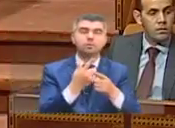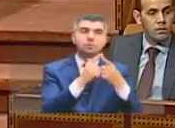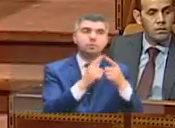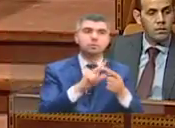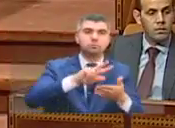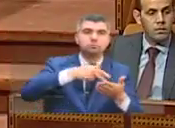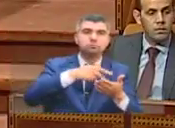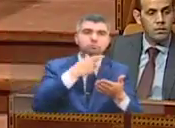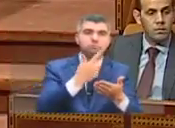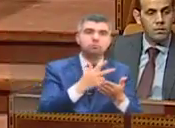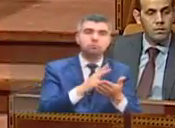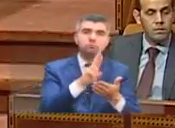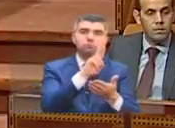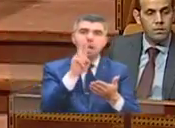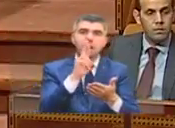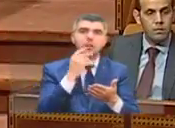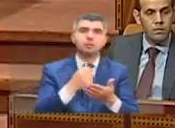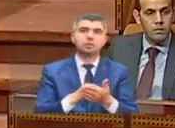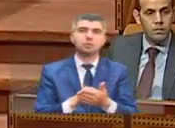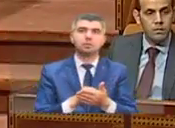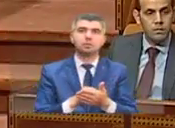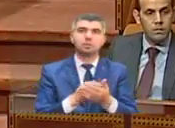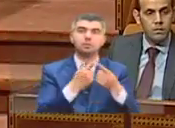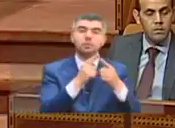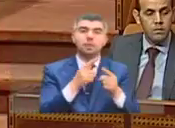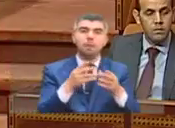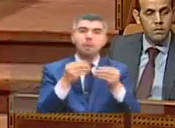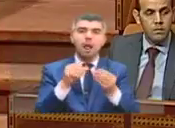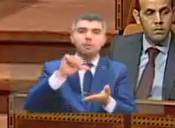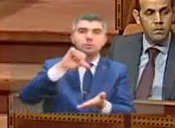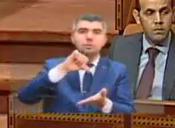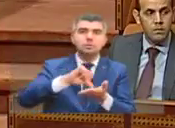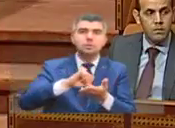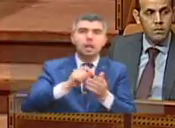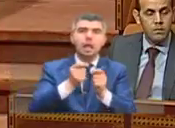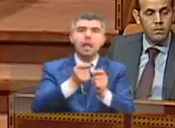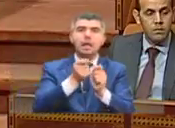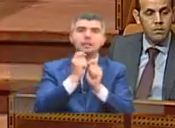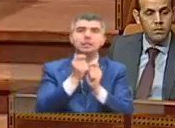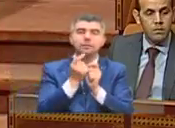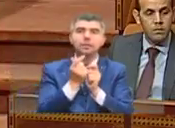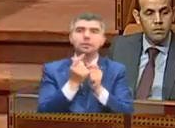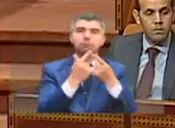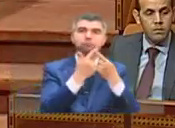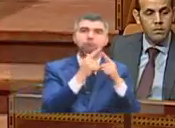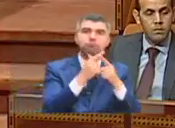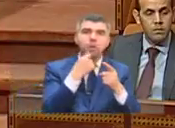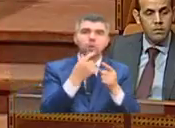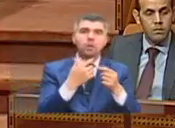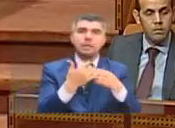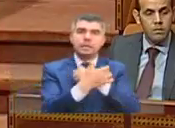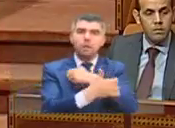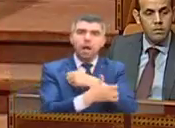أمام أندر صاحب الجلالة، وأعطيكم نموذجا من جهة مراكش أسفي اللي فيه اتفاقيات كتهم الأقاليم ديال الصويرة،